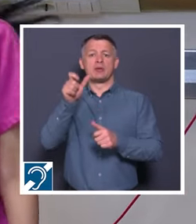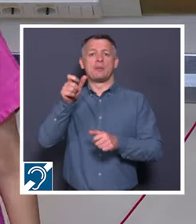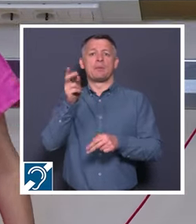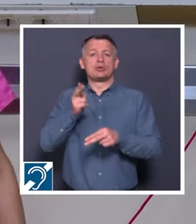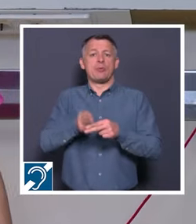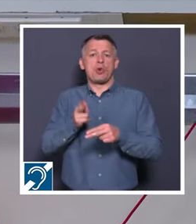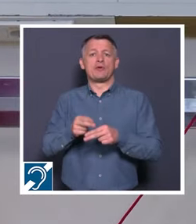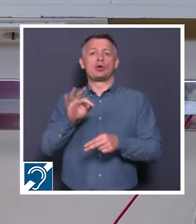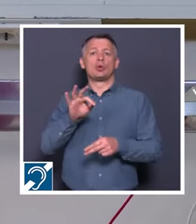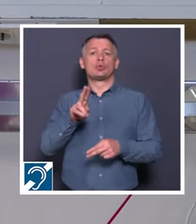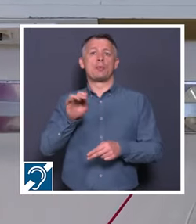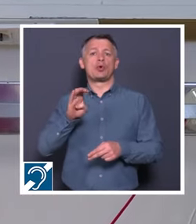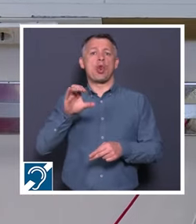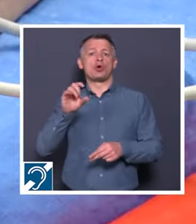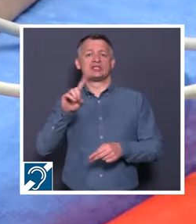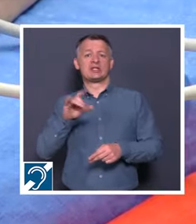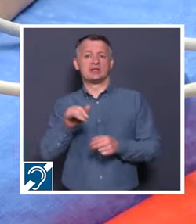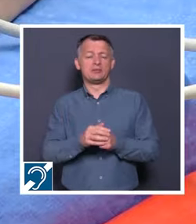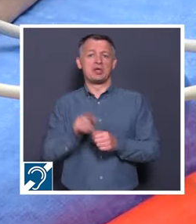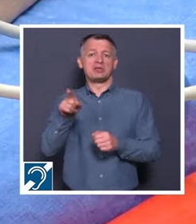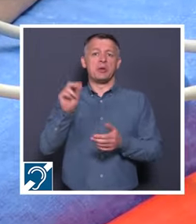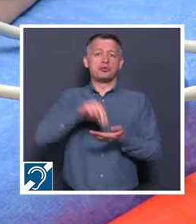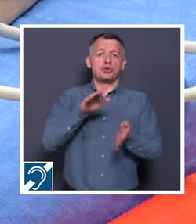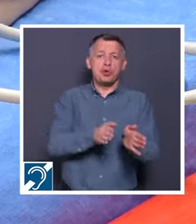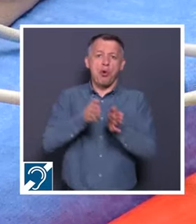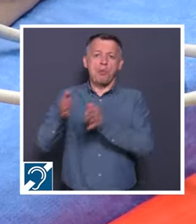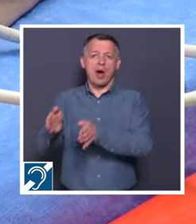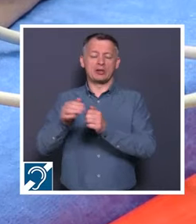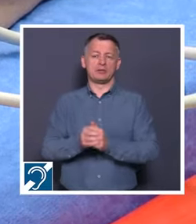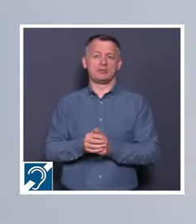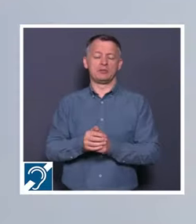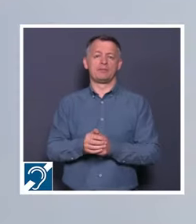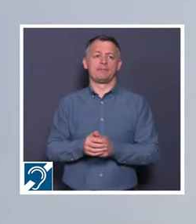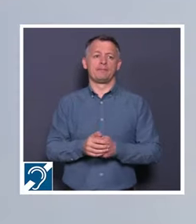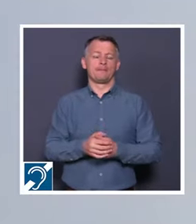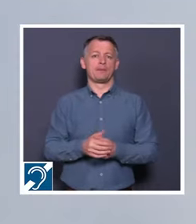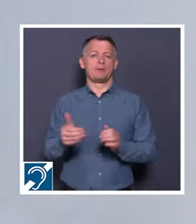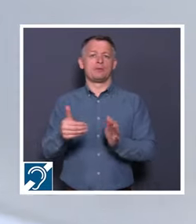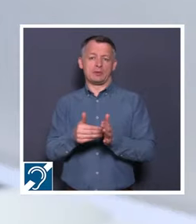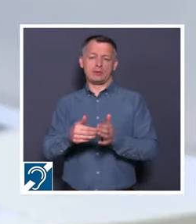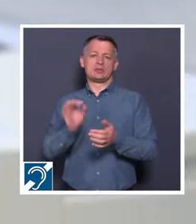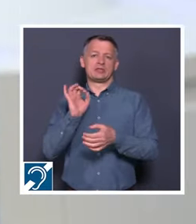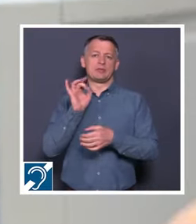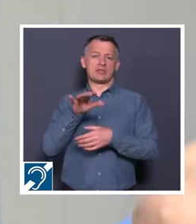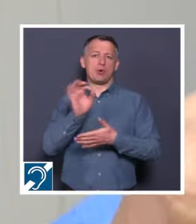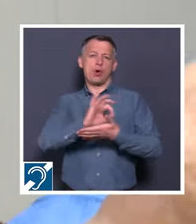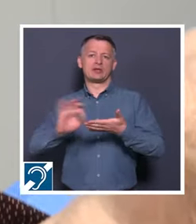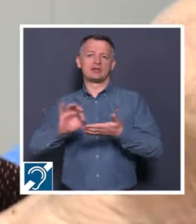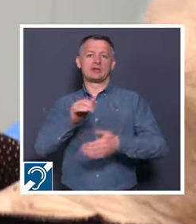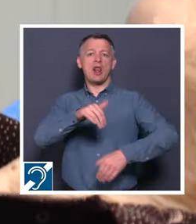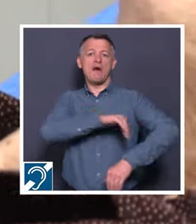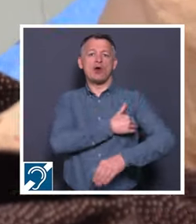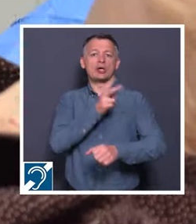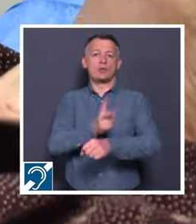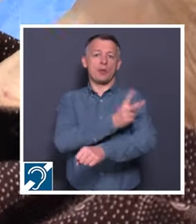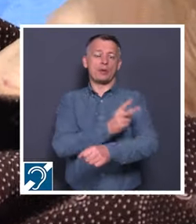Și aceștia sunt dați un pic la o parte, adică nu există această categorie. Suntem în consultații să trimitem o adresă către avocatul poporului. Având în